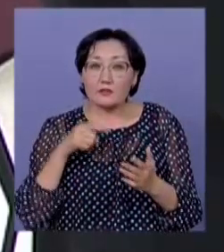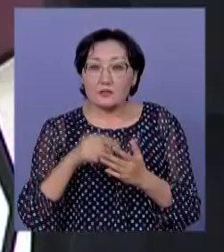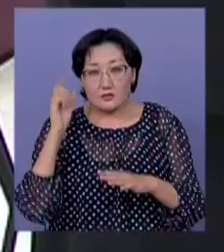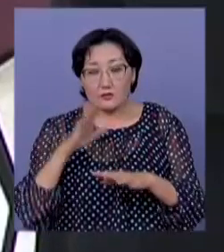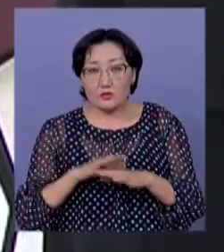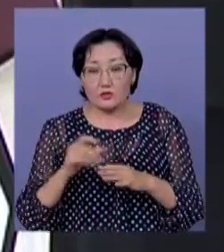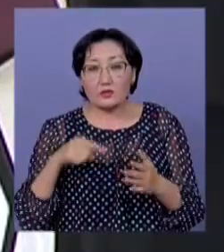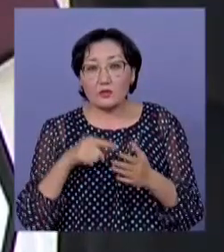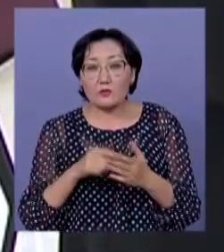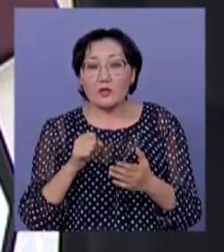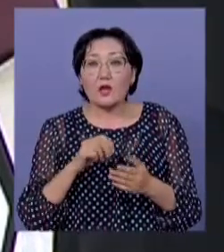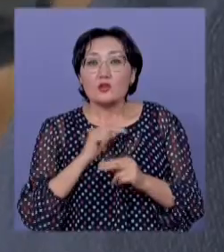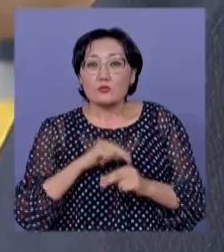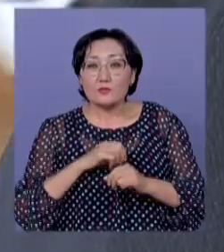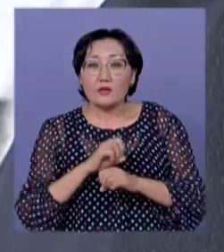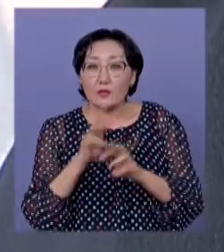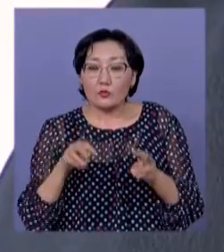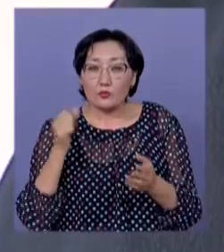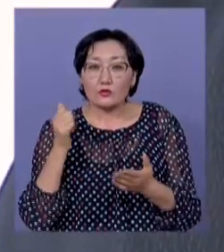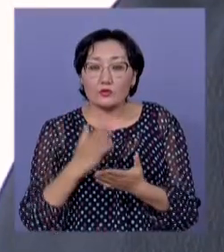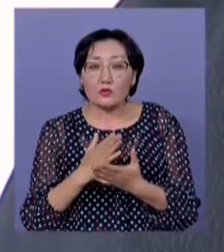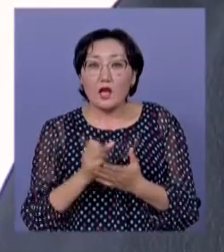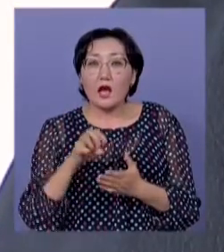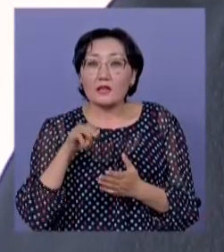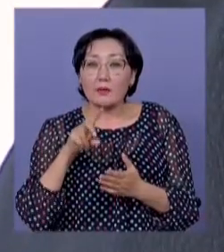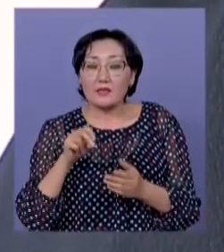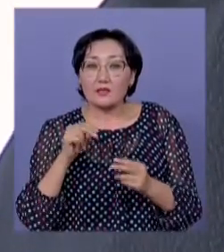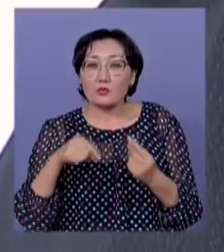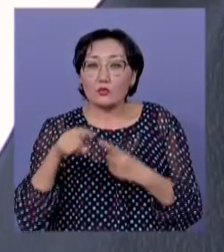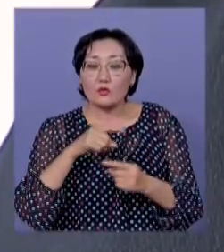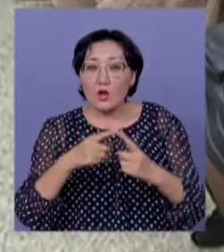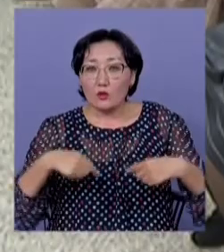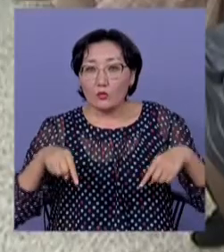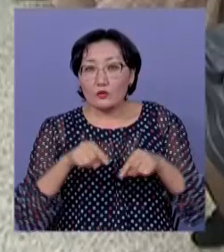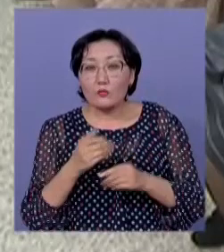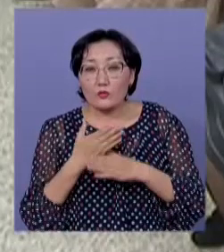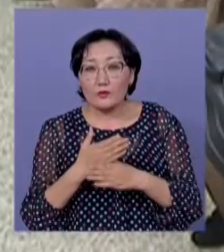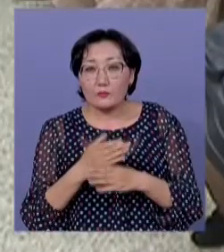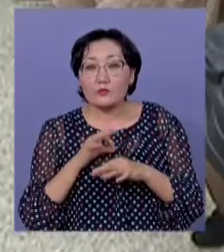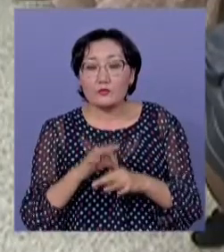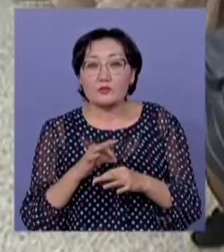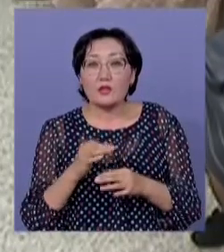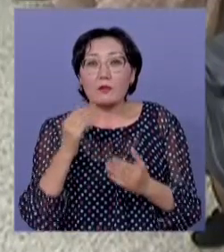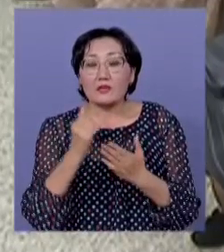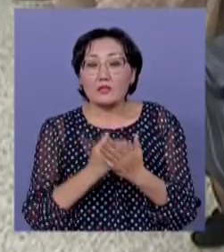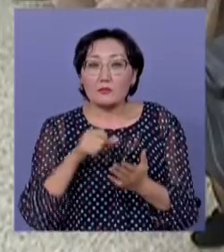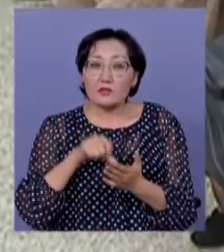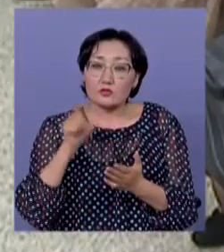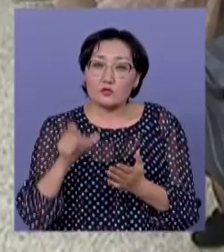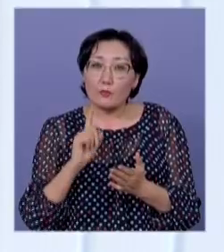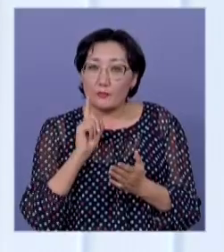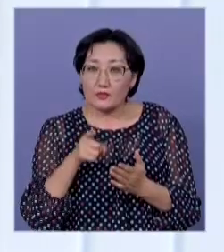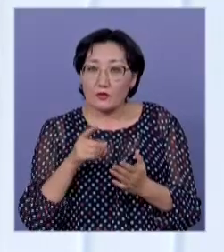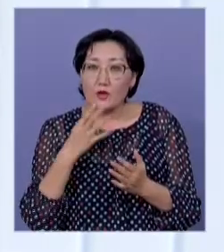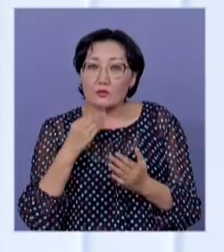және қалалық жұмыспен қамту орталығы сондай-ақ атамекен кәсіпкерлер палатасын қолдауымен ұйымдастырылып жатыр. Бағдарламаға қатысушылар бір ай ішінде